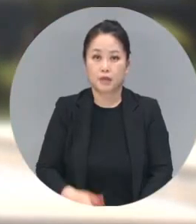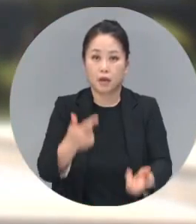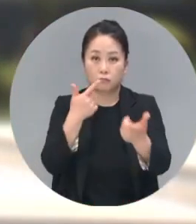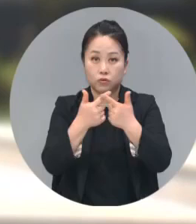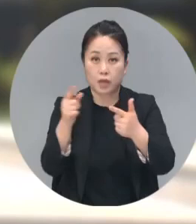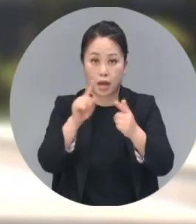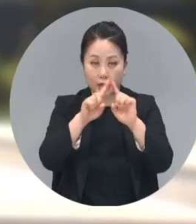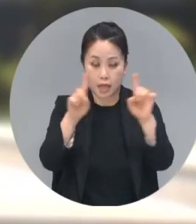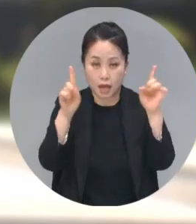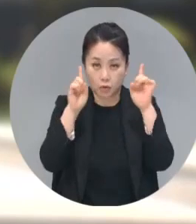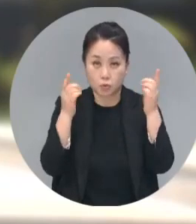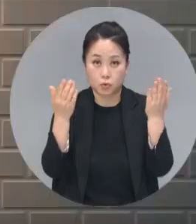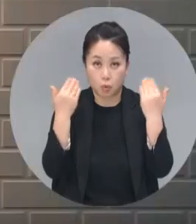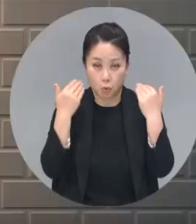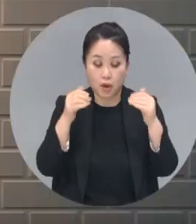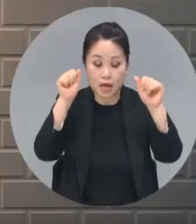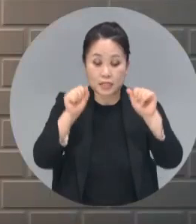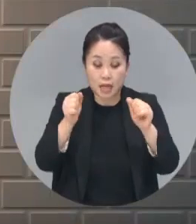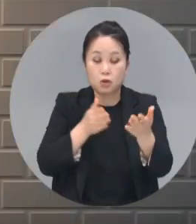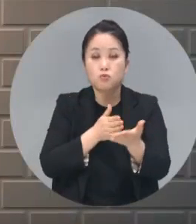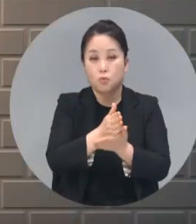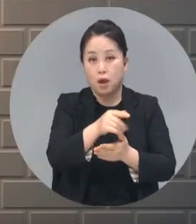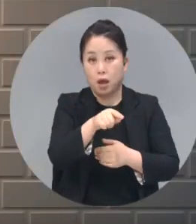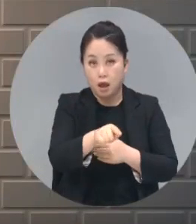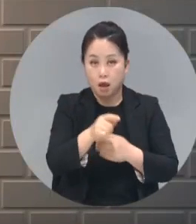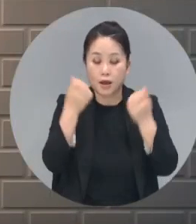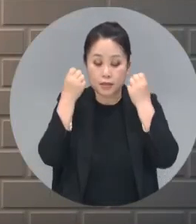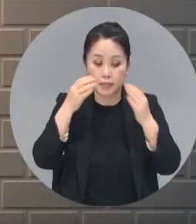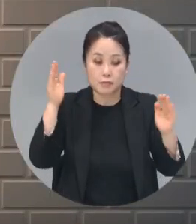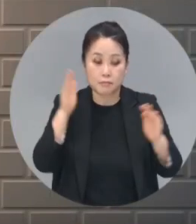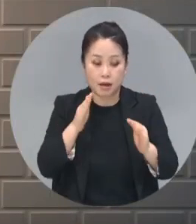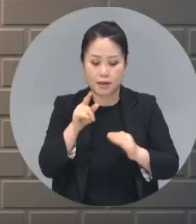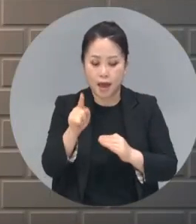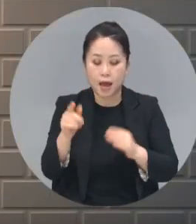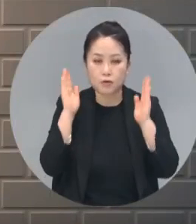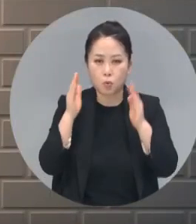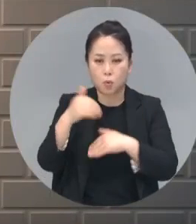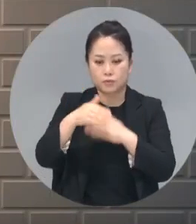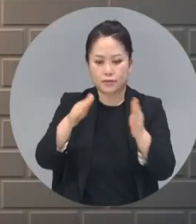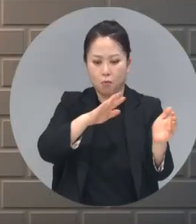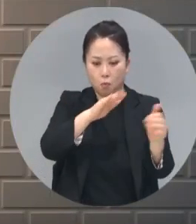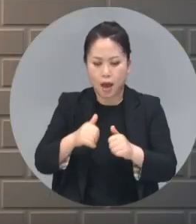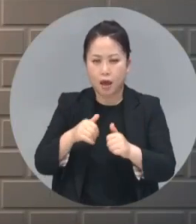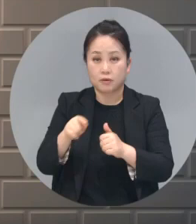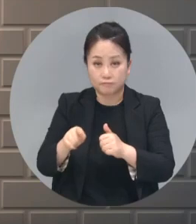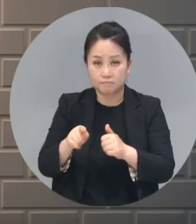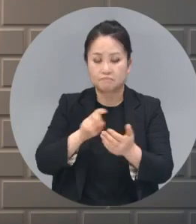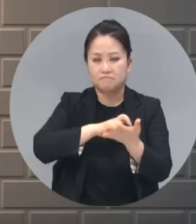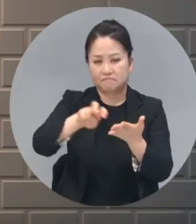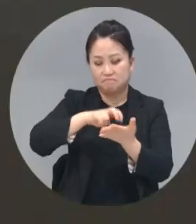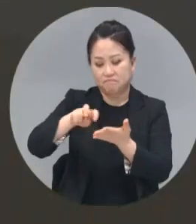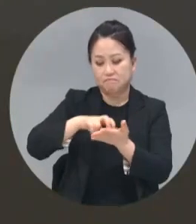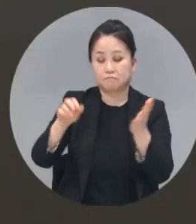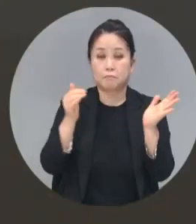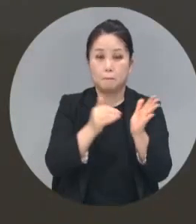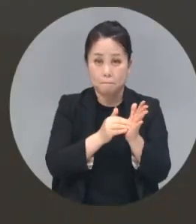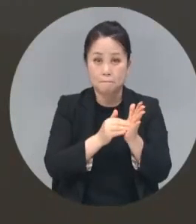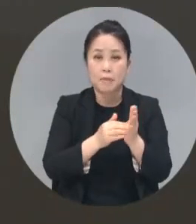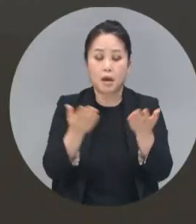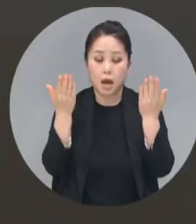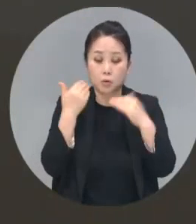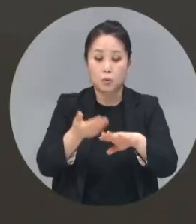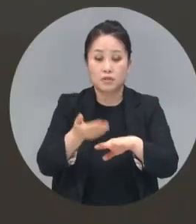부산의 한 대학 체육계열학과. 신입생들에게 한 강의실로 모이라는 통보가 내려졌습니다. 학교 선배들이